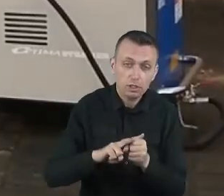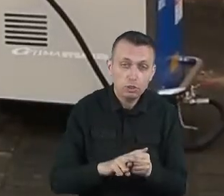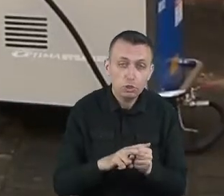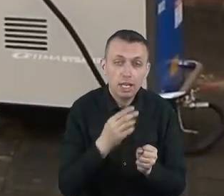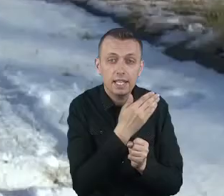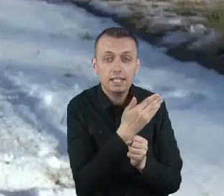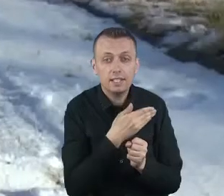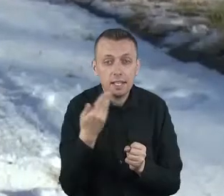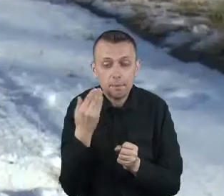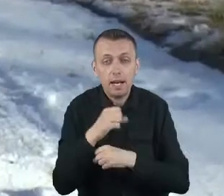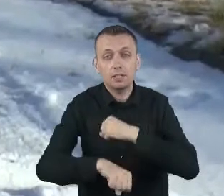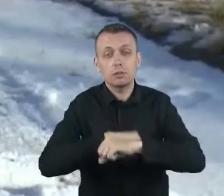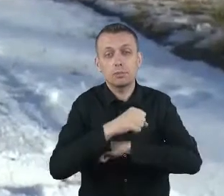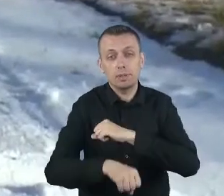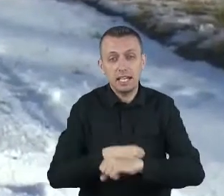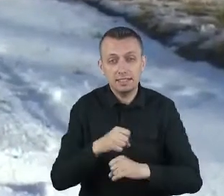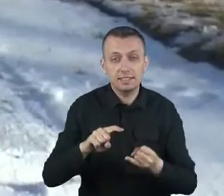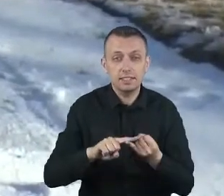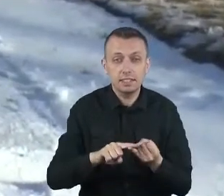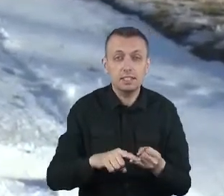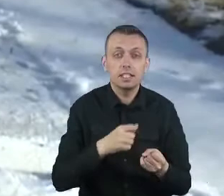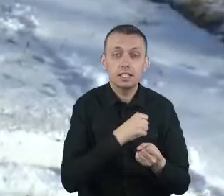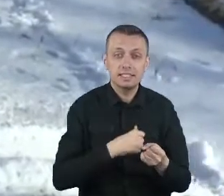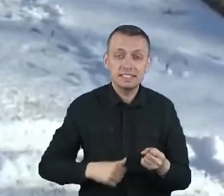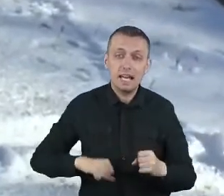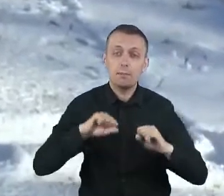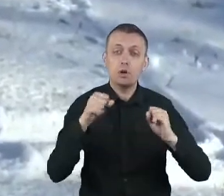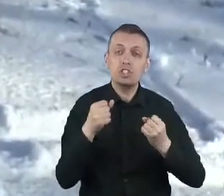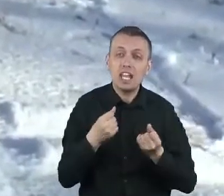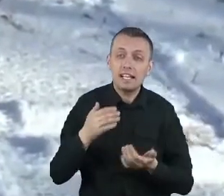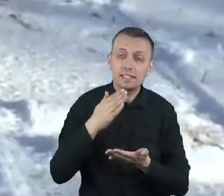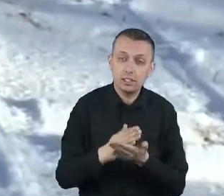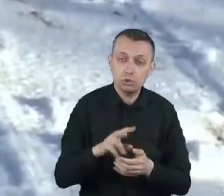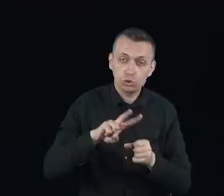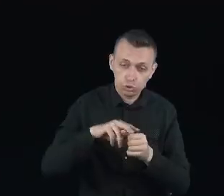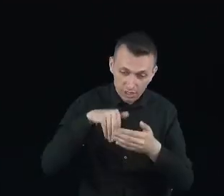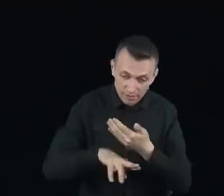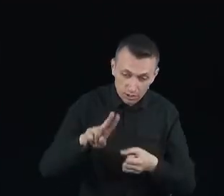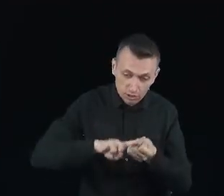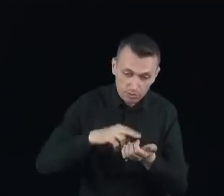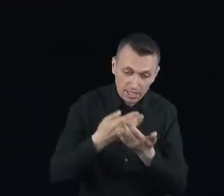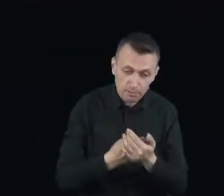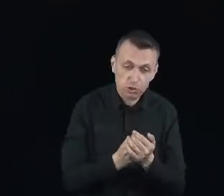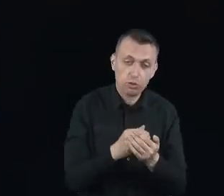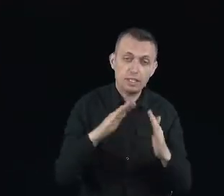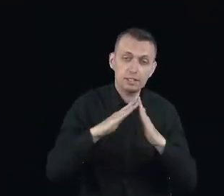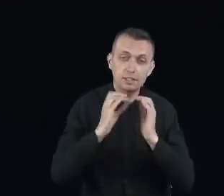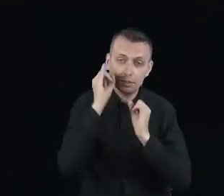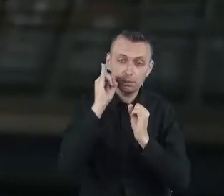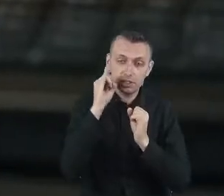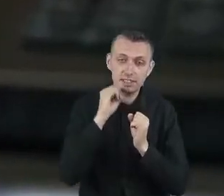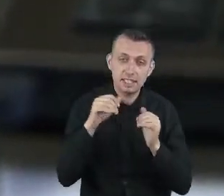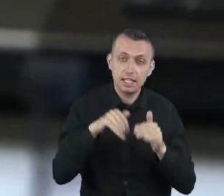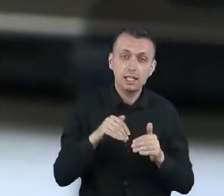pracy zarobkowej oraz osoby usamodzielniane opuszczające pieczę zastępczą. W myśl znowelizowanych przepisów spółdzielnie socjalne